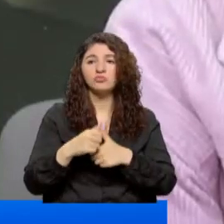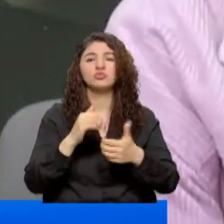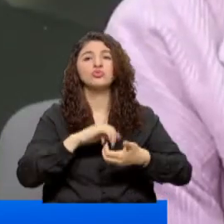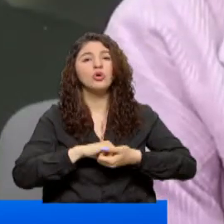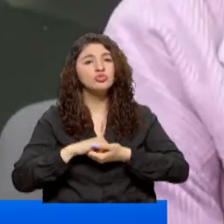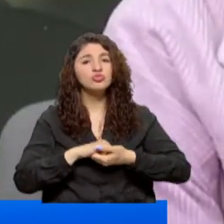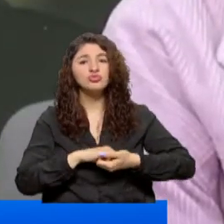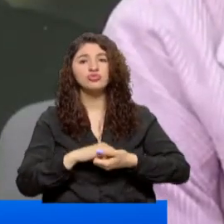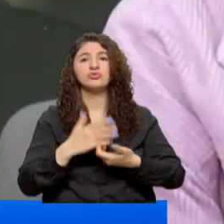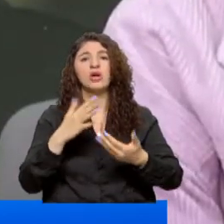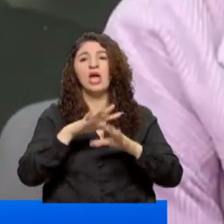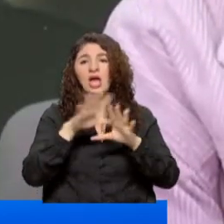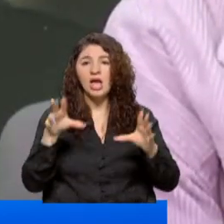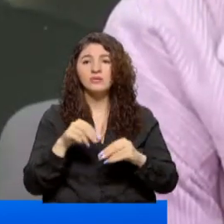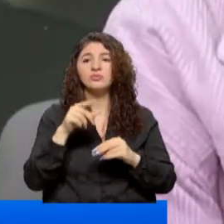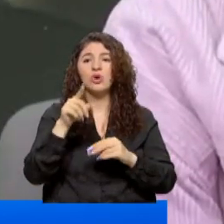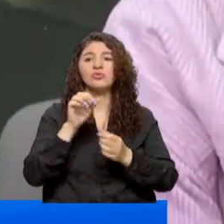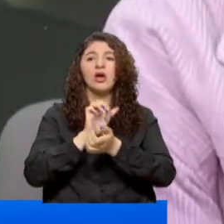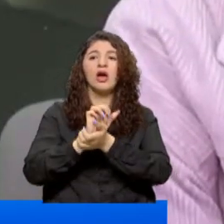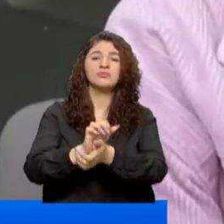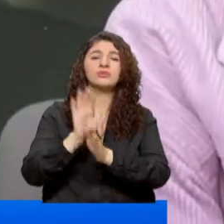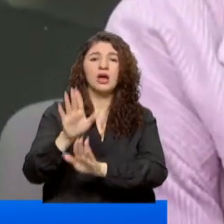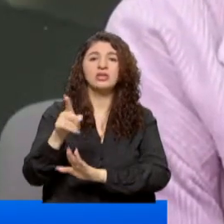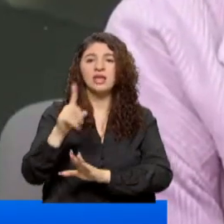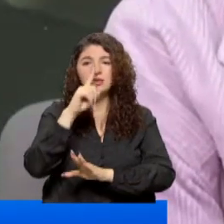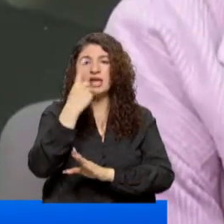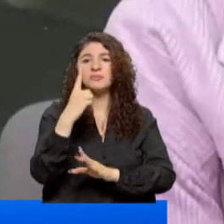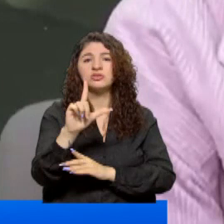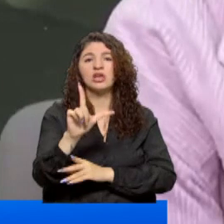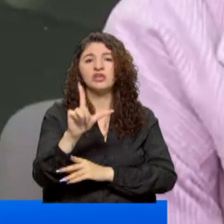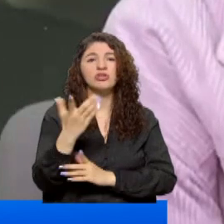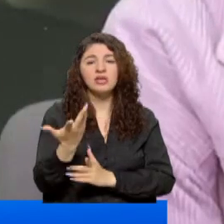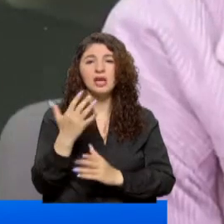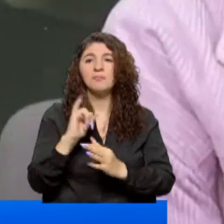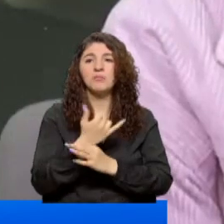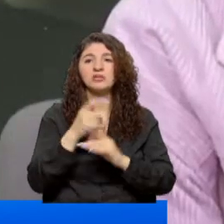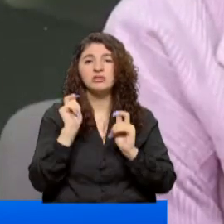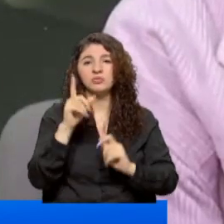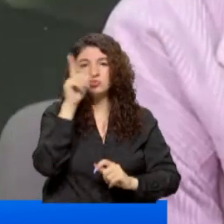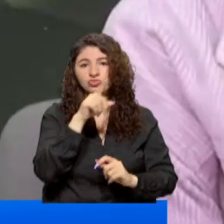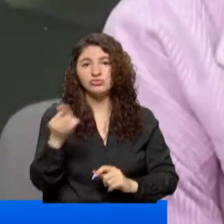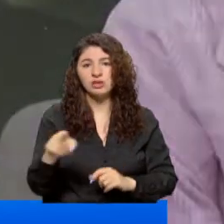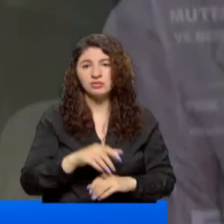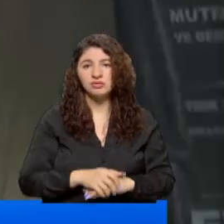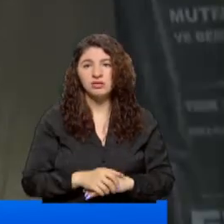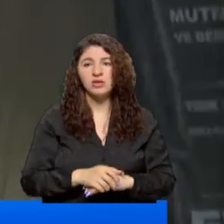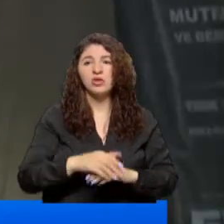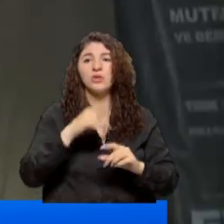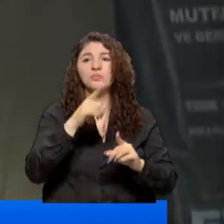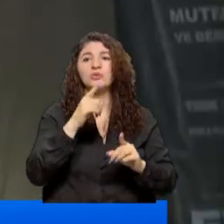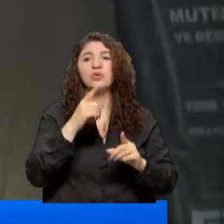dostumuz hepsi orada tutsak tutuyor tekbir ne gerek söyle mesleklerini yapmış olmaları gerekçesiyle